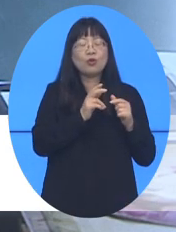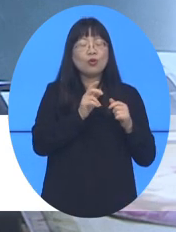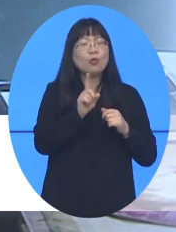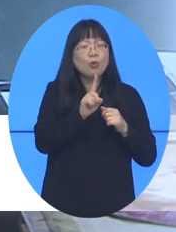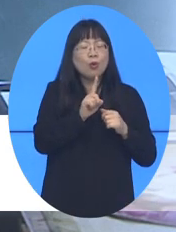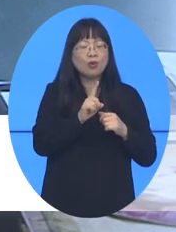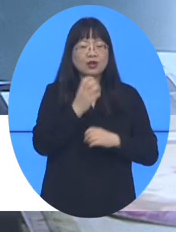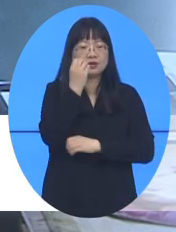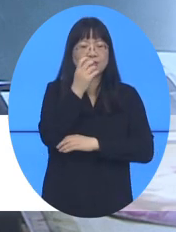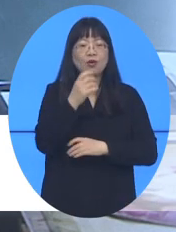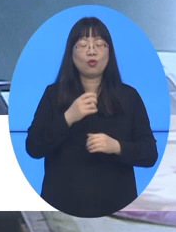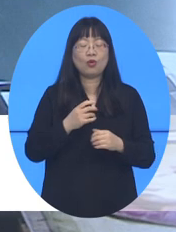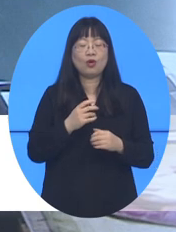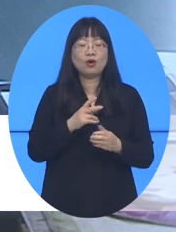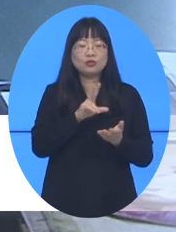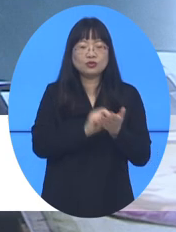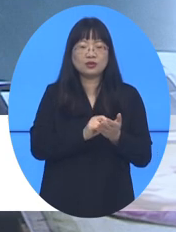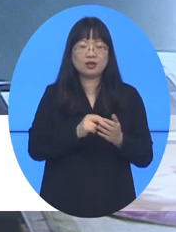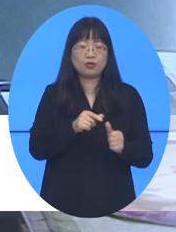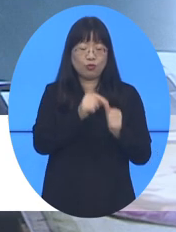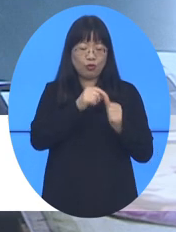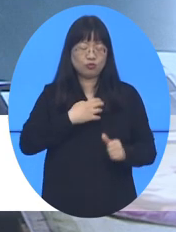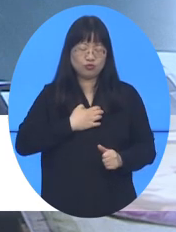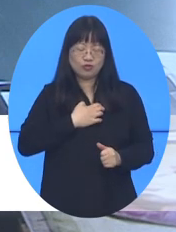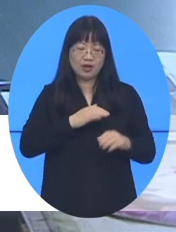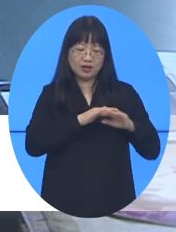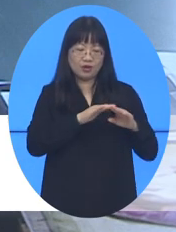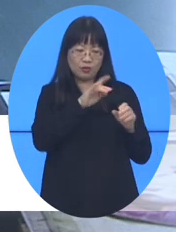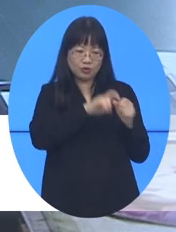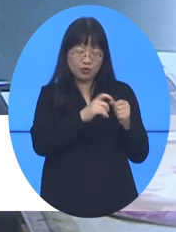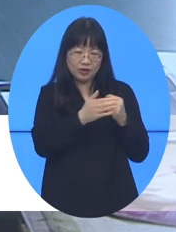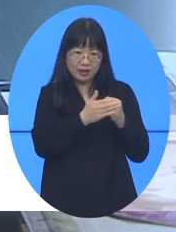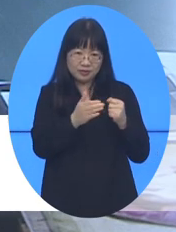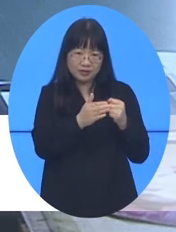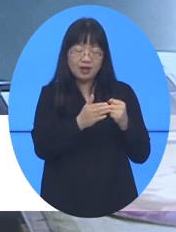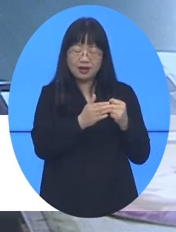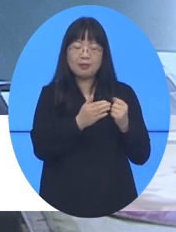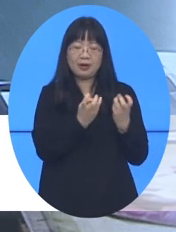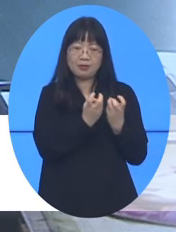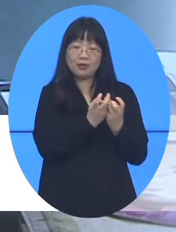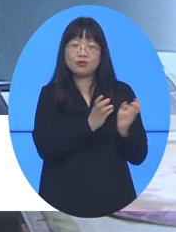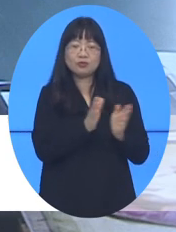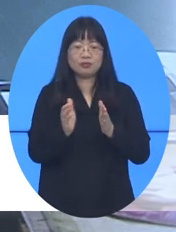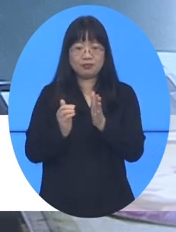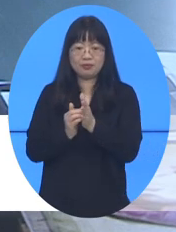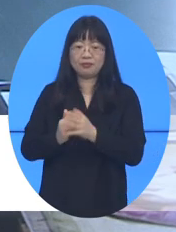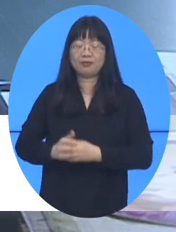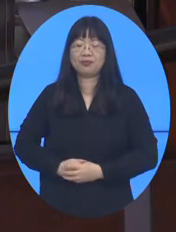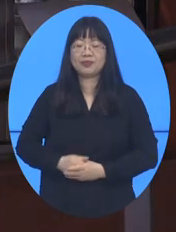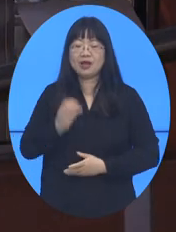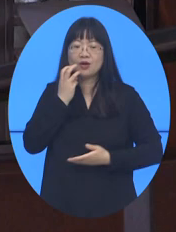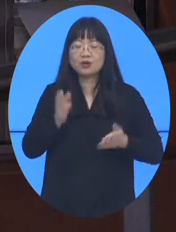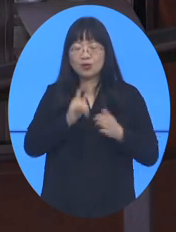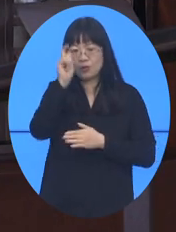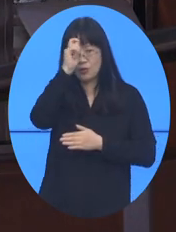경기도와 근본적인 문제점인 고용불할 해결하기 위한 대책을 마련했습니다 서문영 기자의 보도입니다